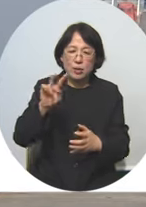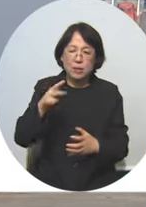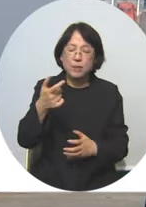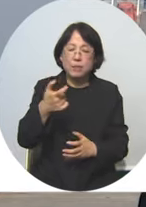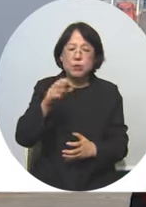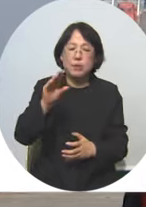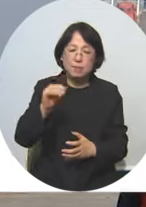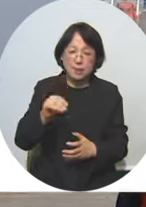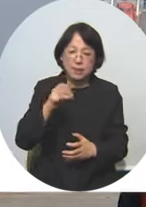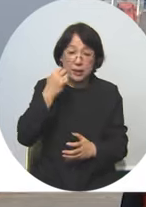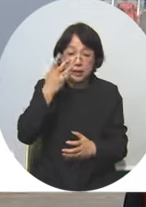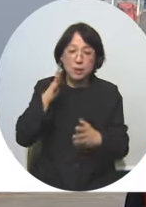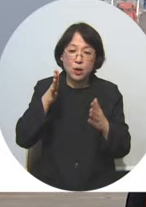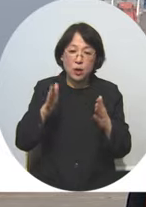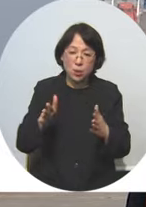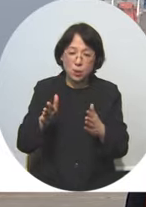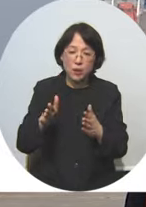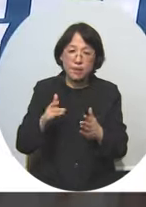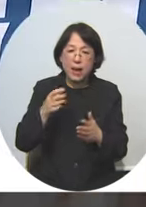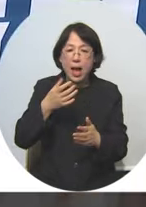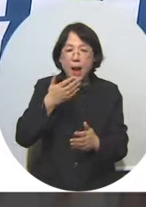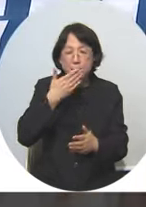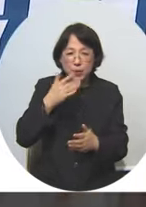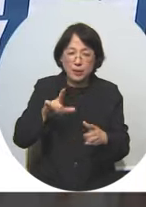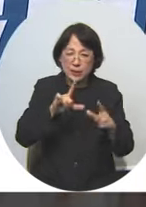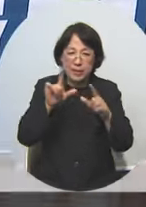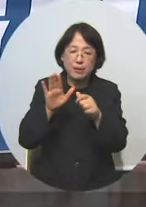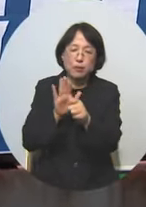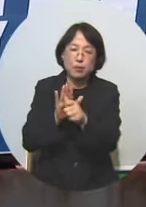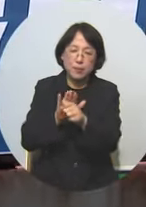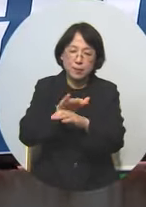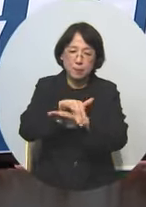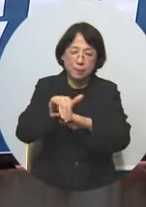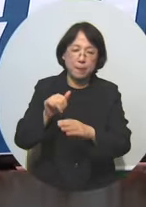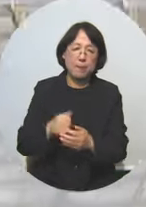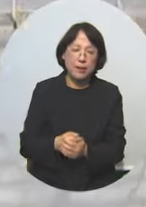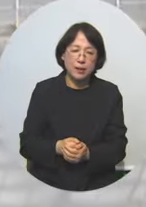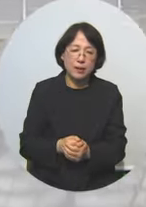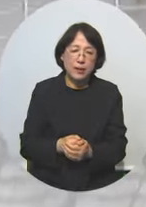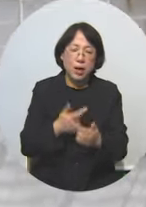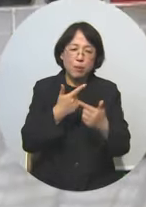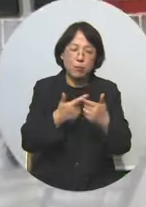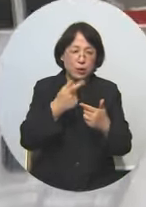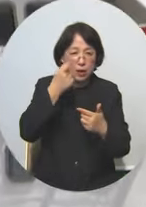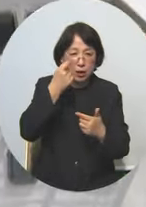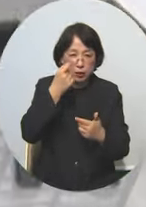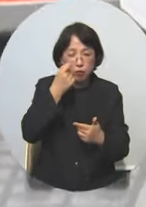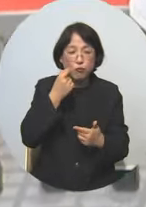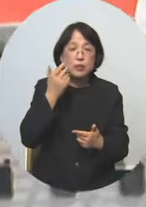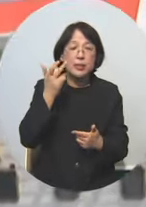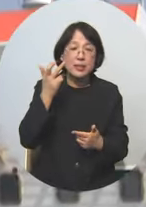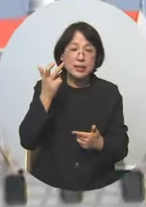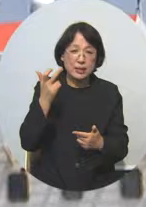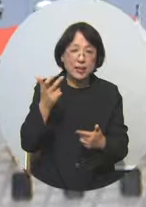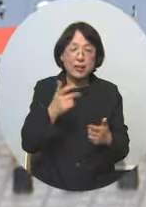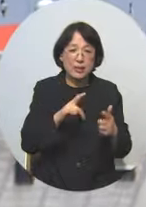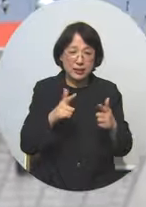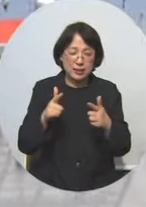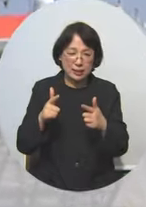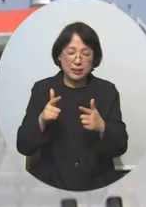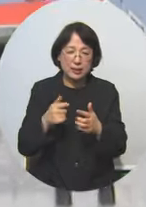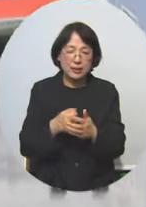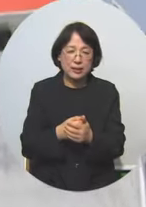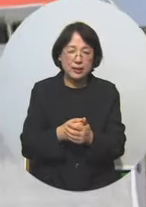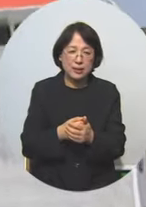양입니다. 군산항뿐 아니라 목포항과 울산항, 부산신항에서도 각각 쌀을 실은 배가 5월에서 6월